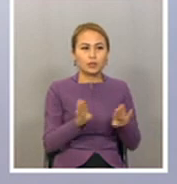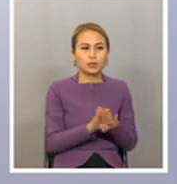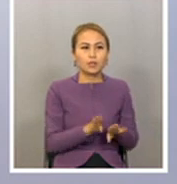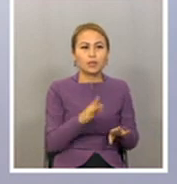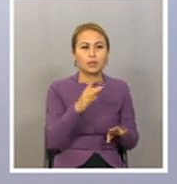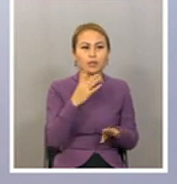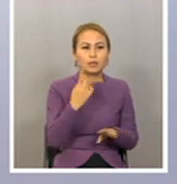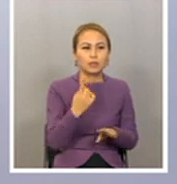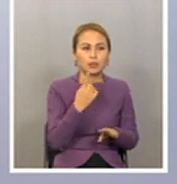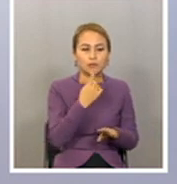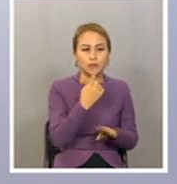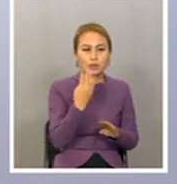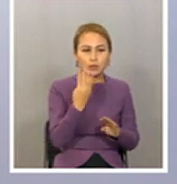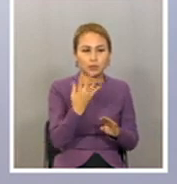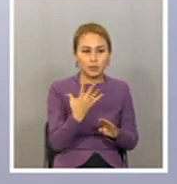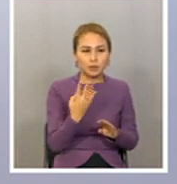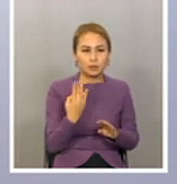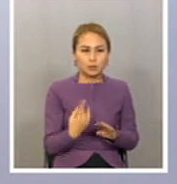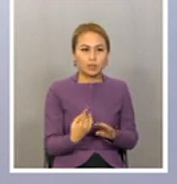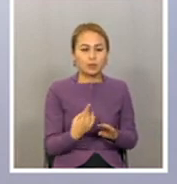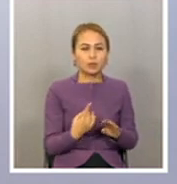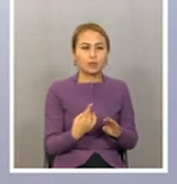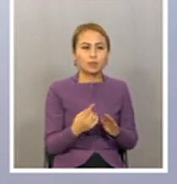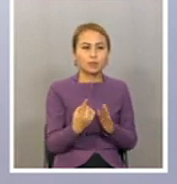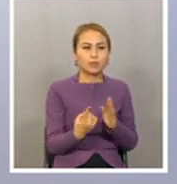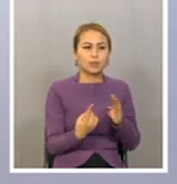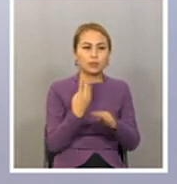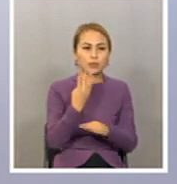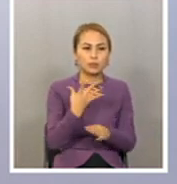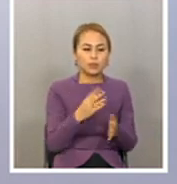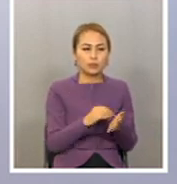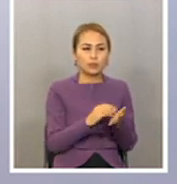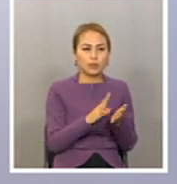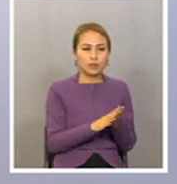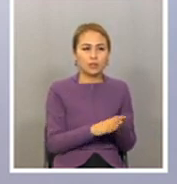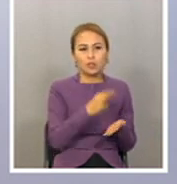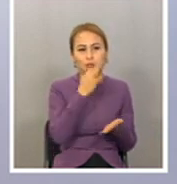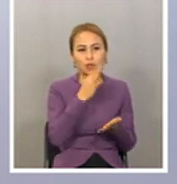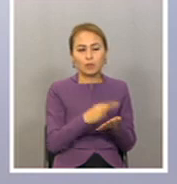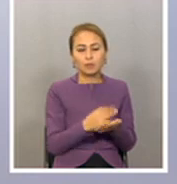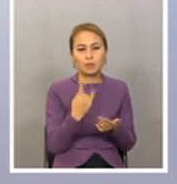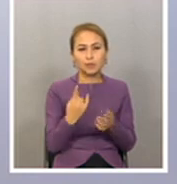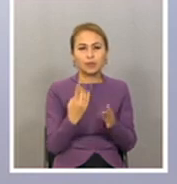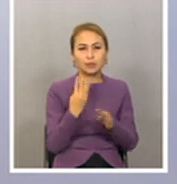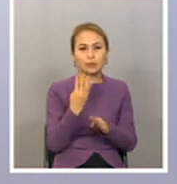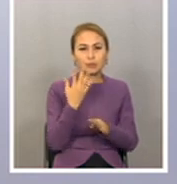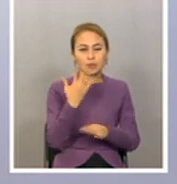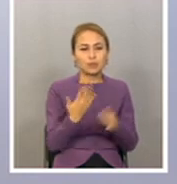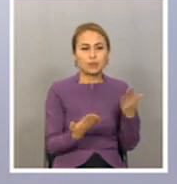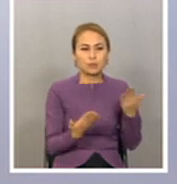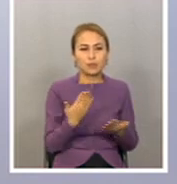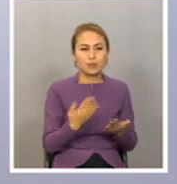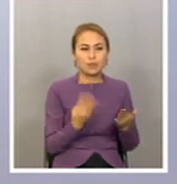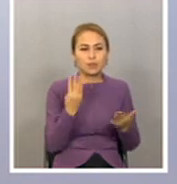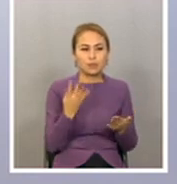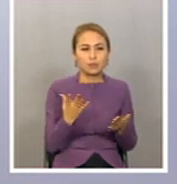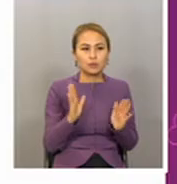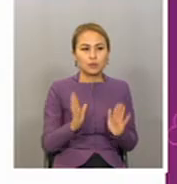1-ге кері сан 1-ден 45 жазылады. Сонда жауабы 1-ден 45 немесе 45